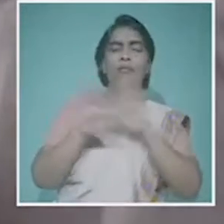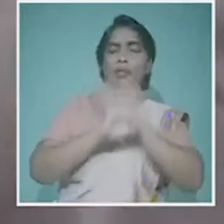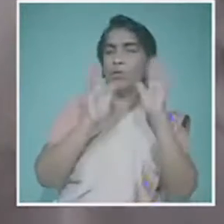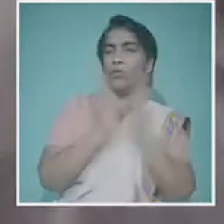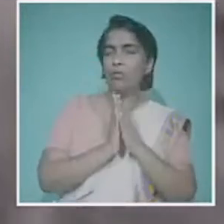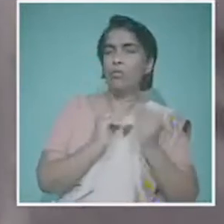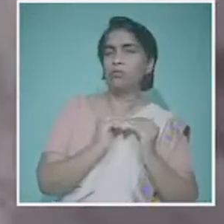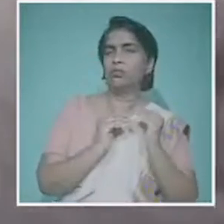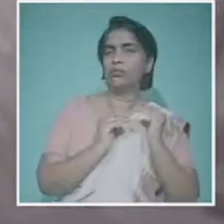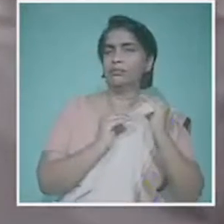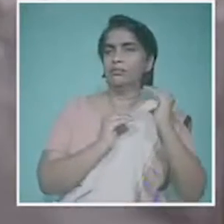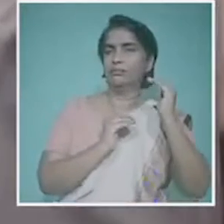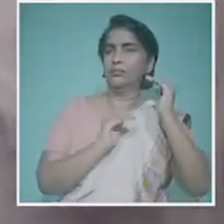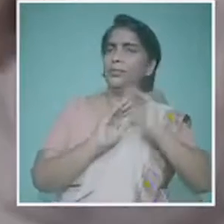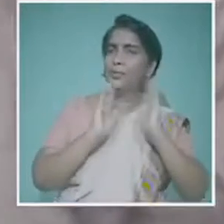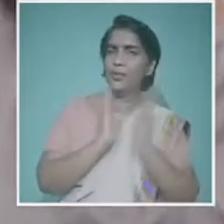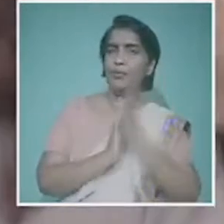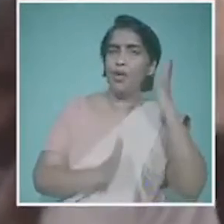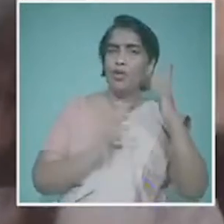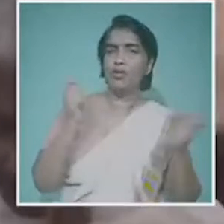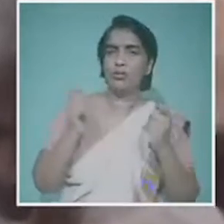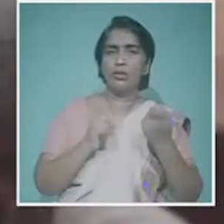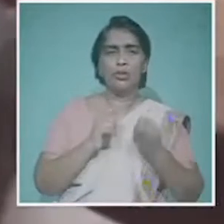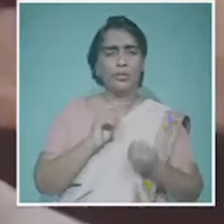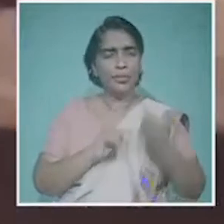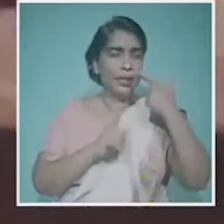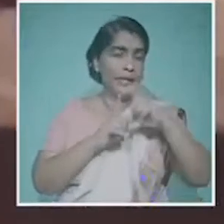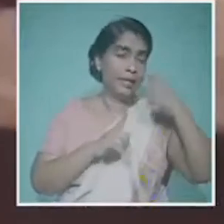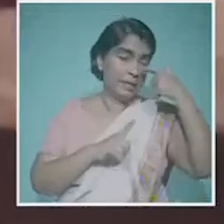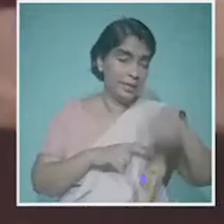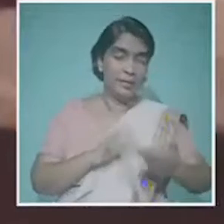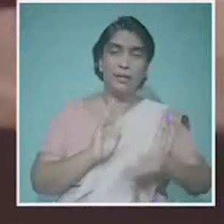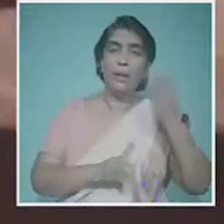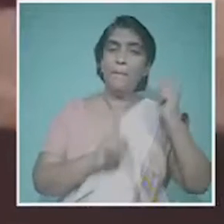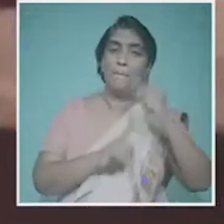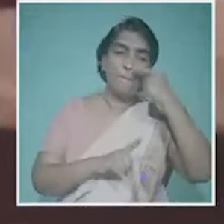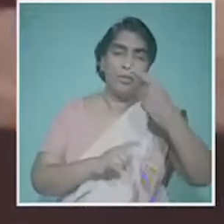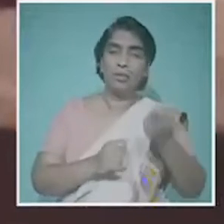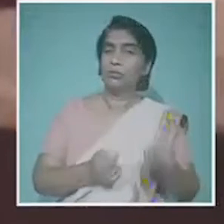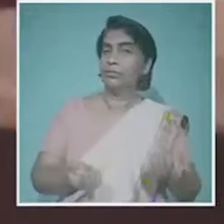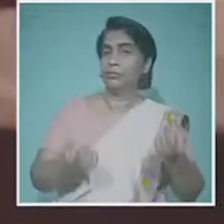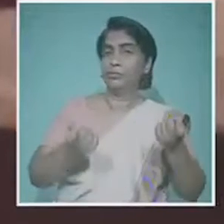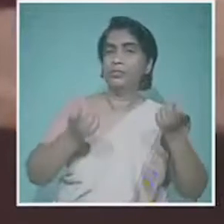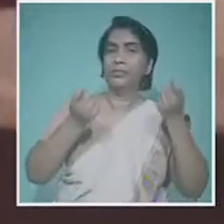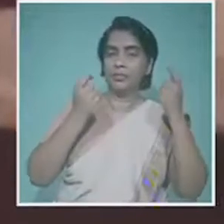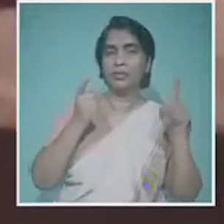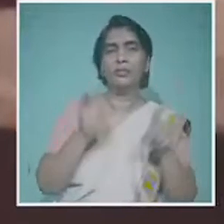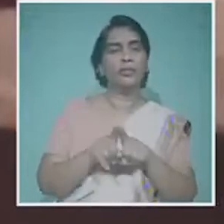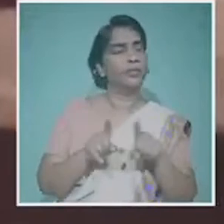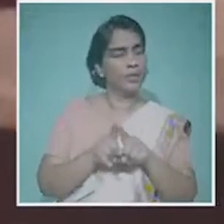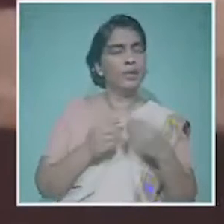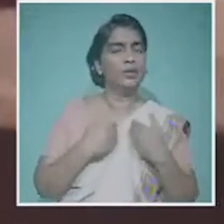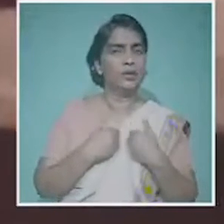එන්න එන්න වැඩි වෙනවා. ලෝක වෙළඳපොලේ හැමදේම ක්‍රූඩ් මිල වැඩි වෙලා තියෙනවා, ඩීසල් වැඩි වෙලා තියෙනවා, පෙට්‍රල් වැඩි වෙලා තියෙනවා. ඊට සාපේක්ෂව